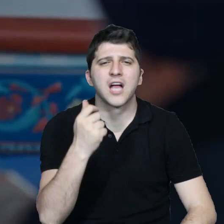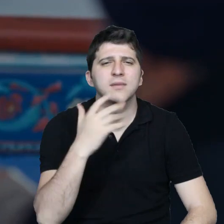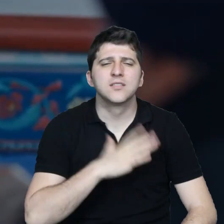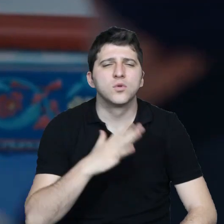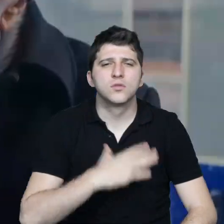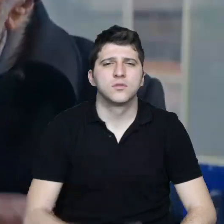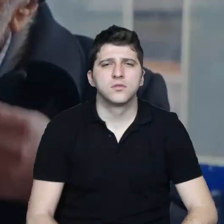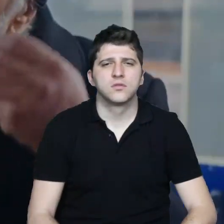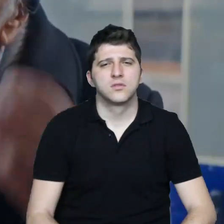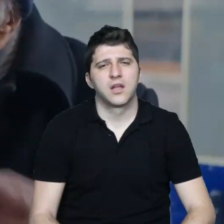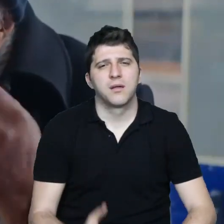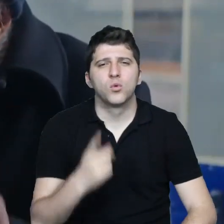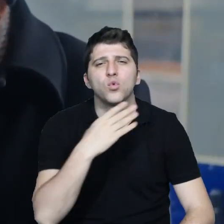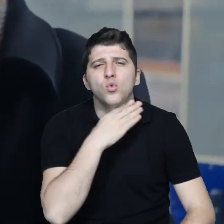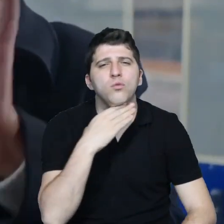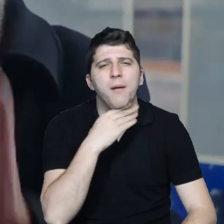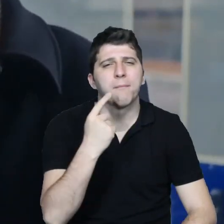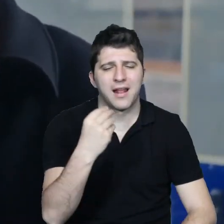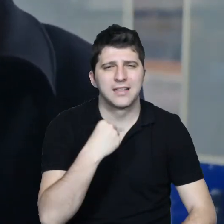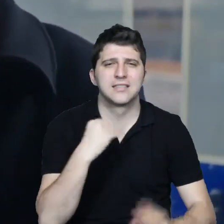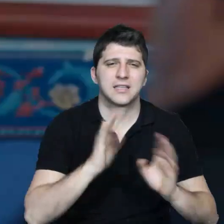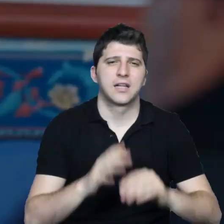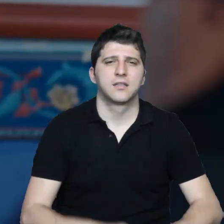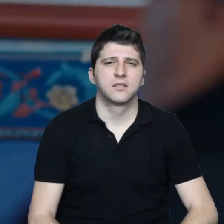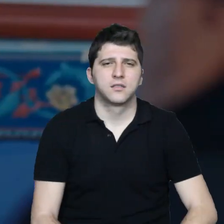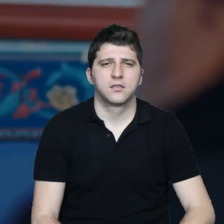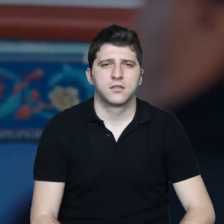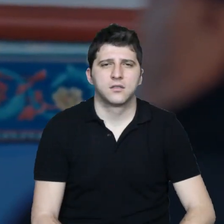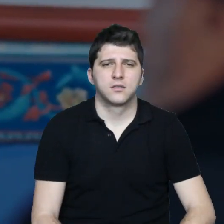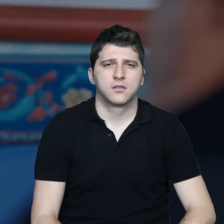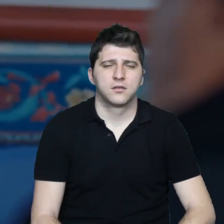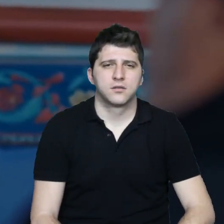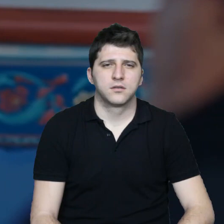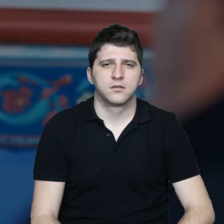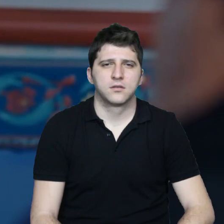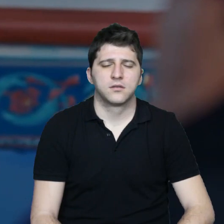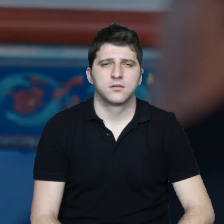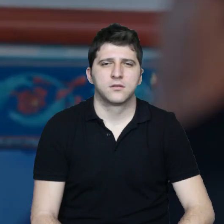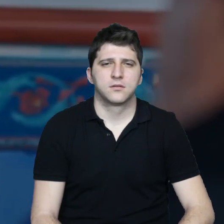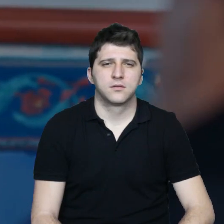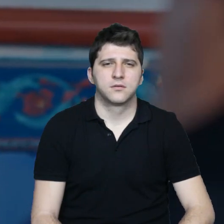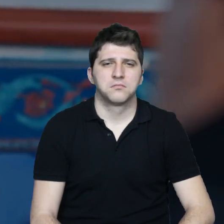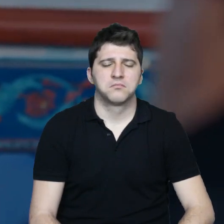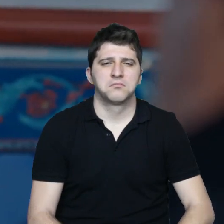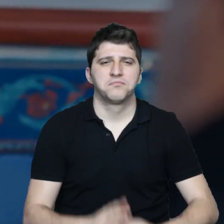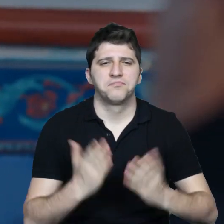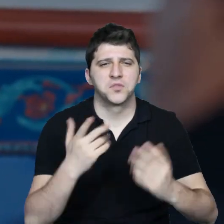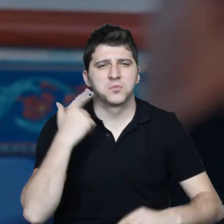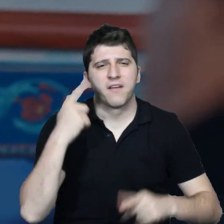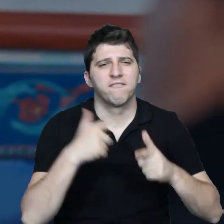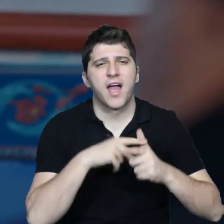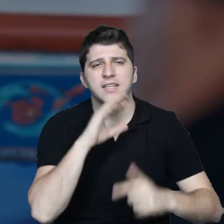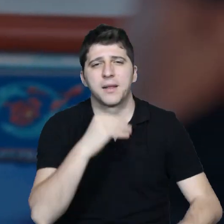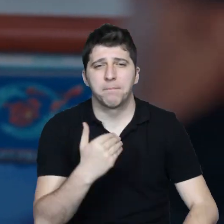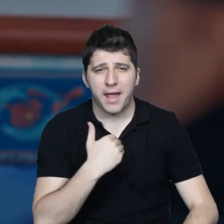istiyorsun? Bir kurban parası çıksın yeter. Yaşar düşünürken gözleri fıldır fıldır. Allah'a Faik dede,